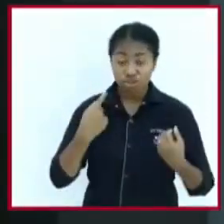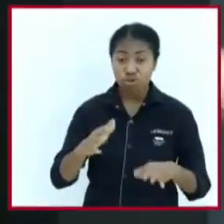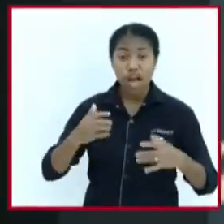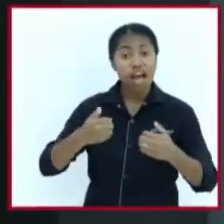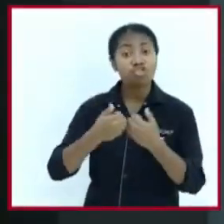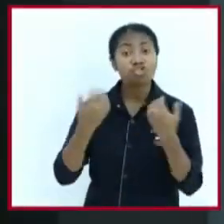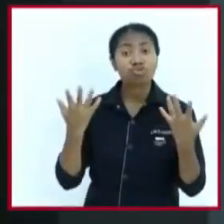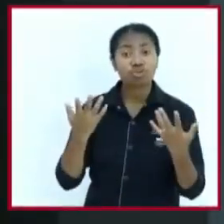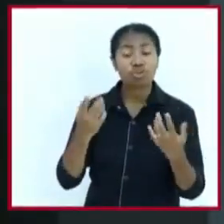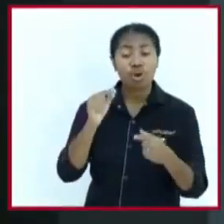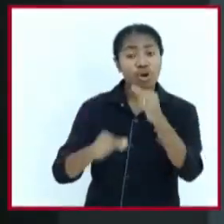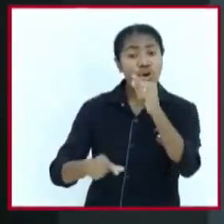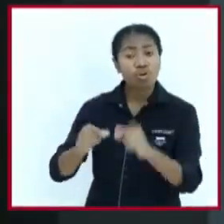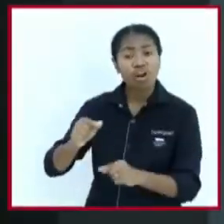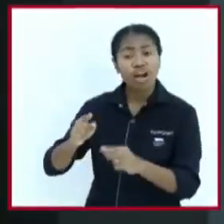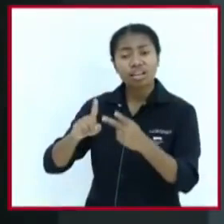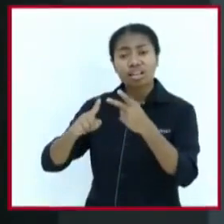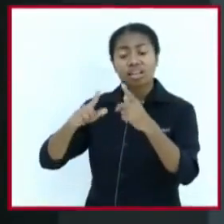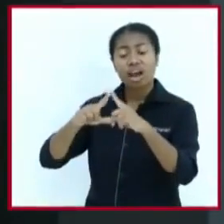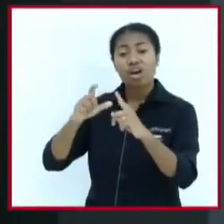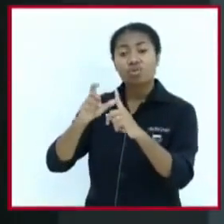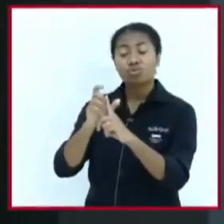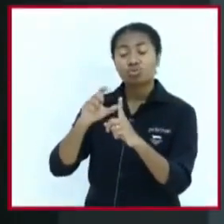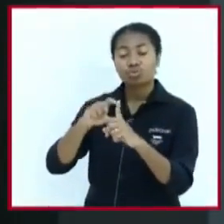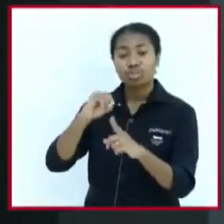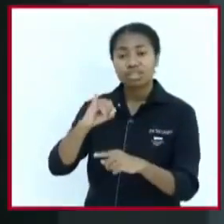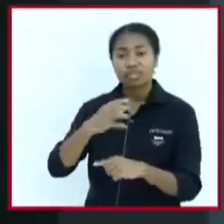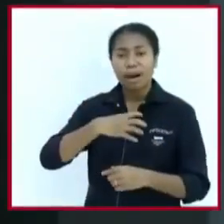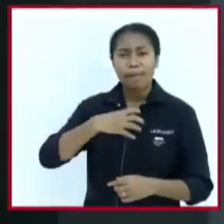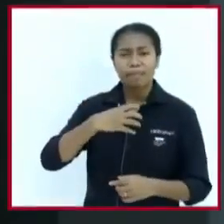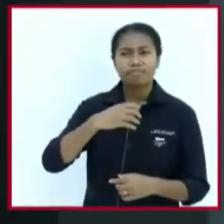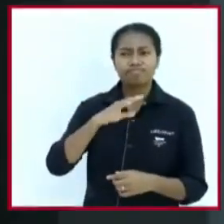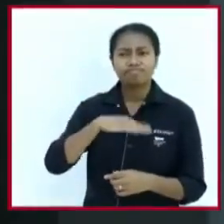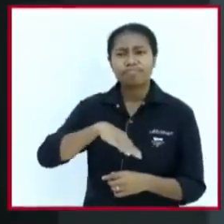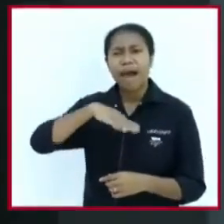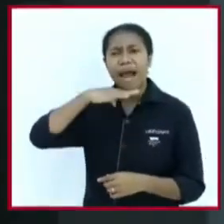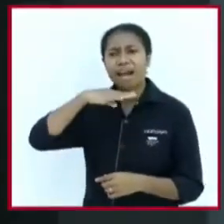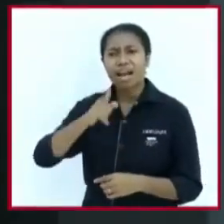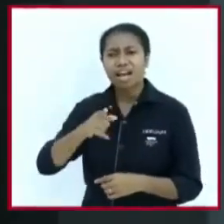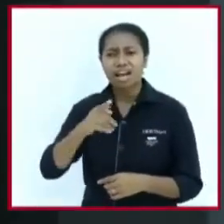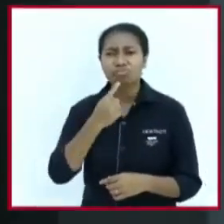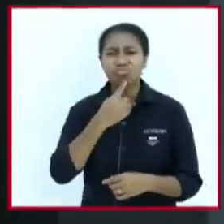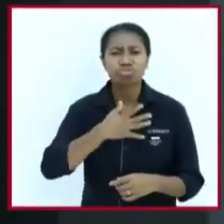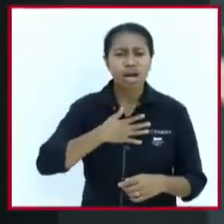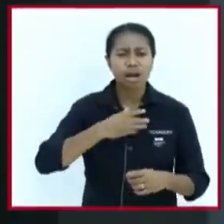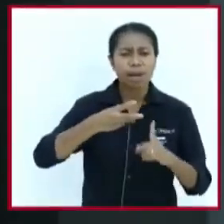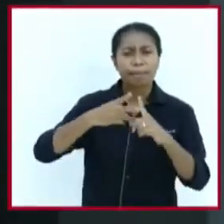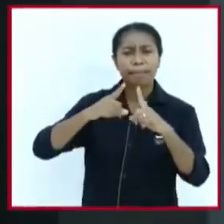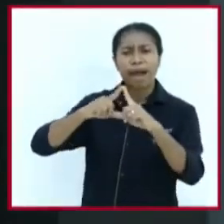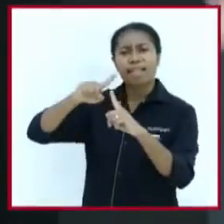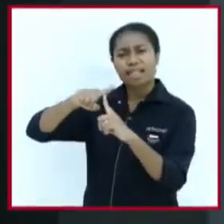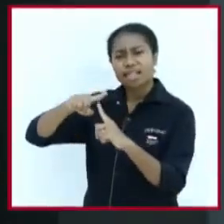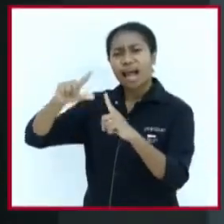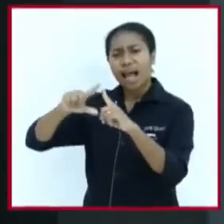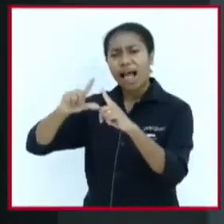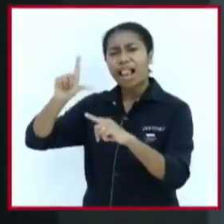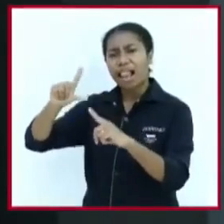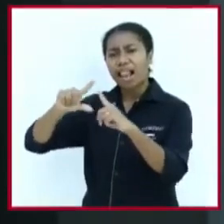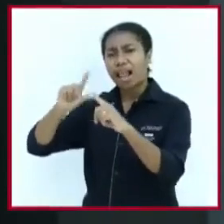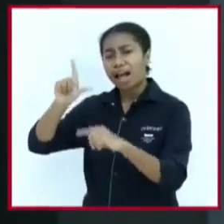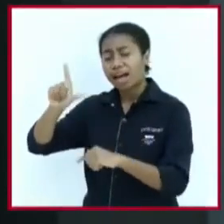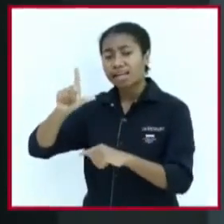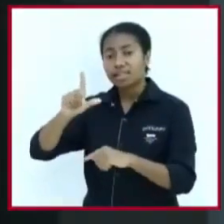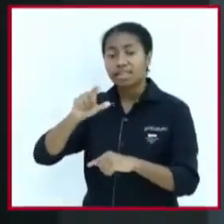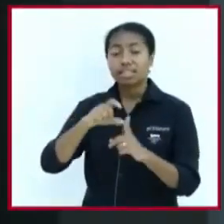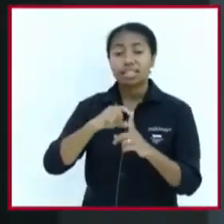orang Yahudi bangga karena mereka punya bait Allah di bumi a b Allah yang megah